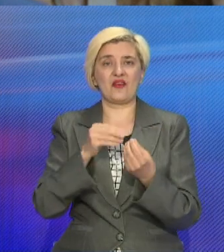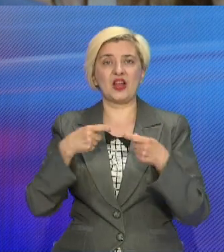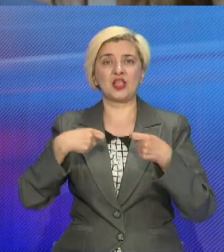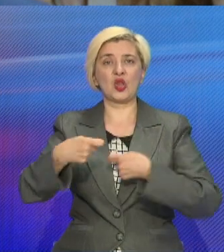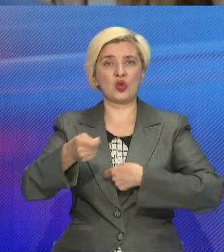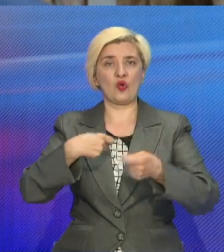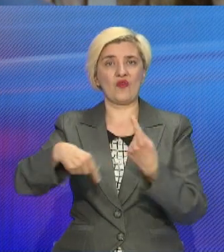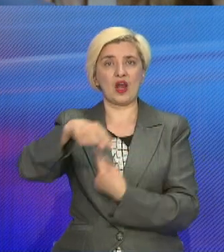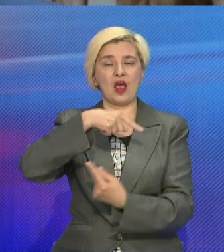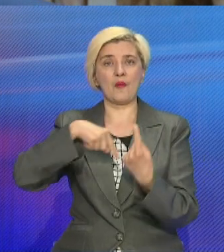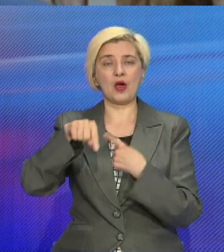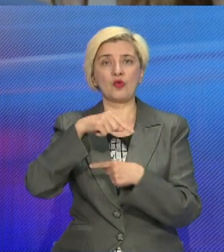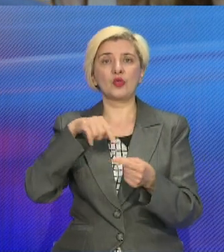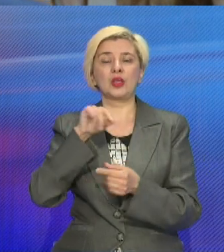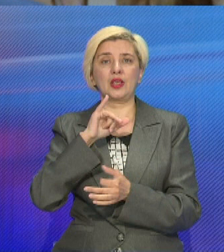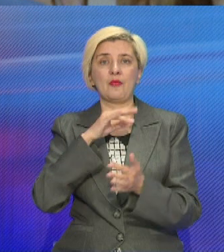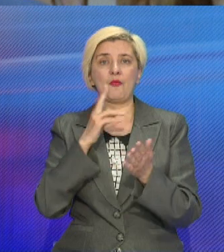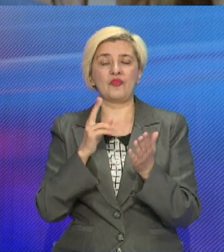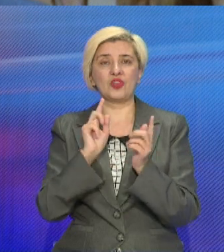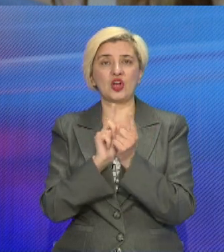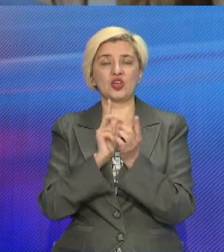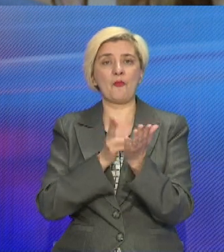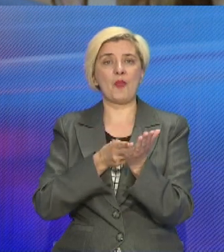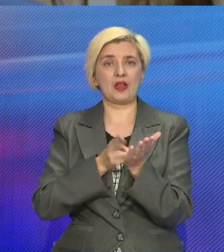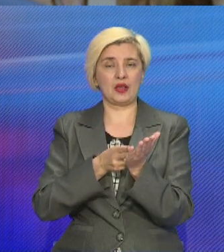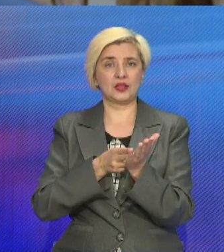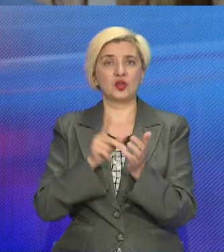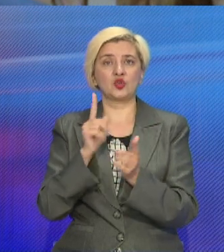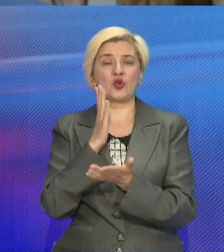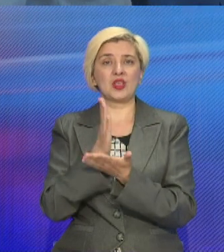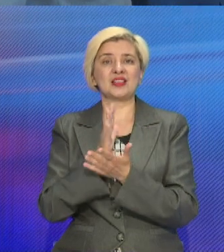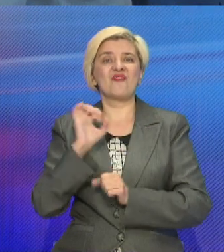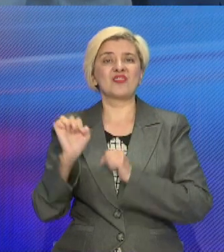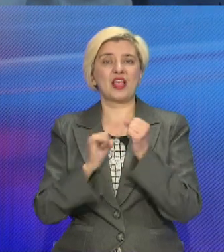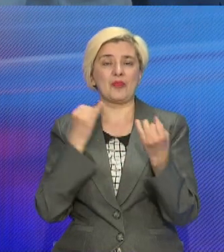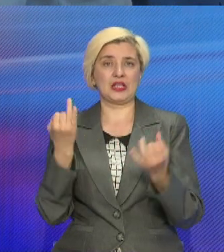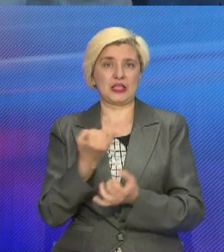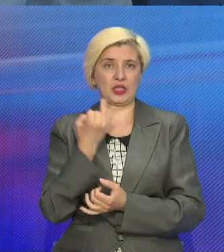еще раз подтвердила, что есть взаимная заинтересованность развивать наше сотрудничество.